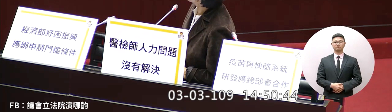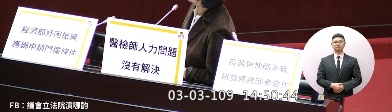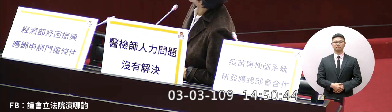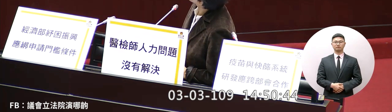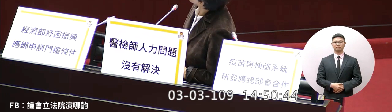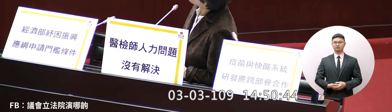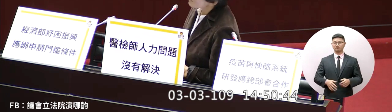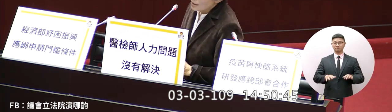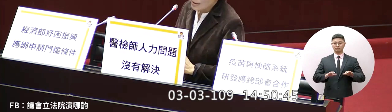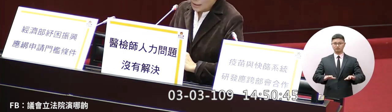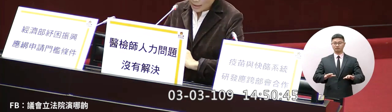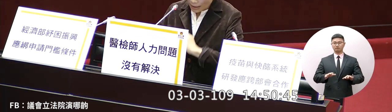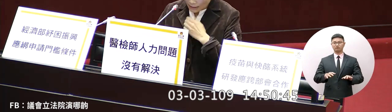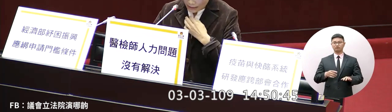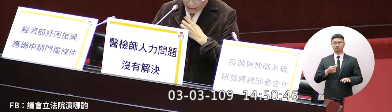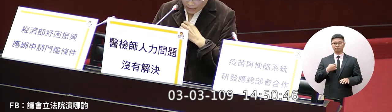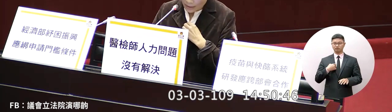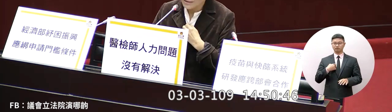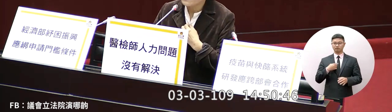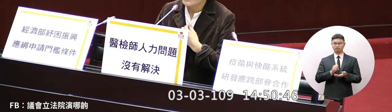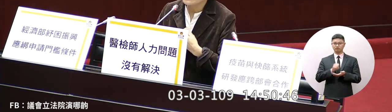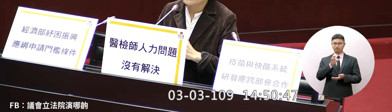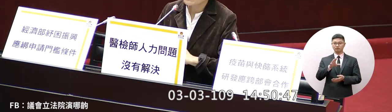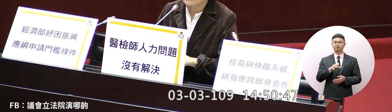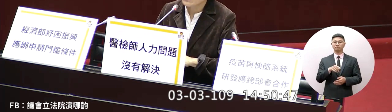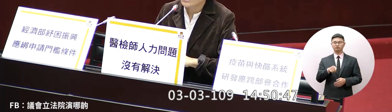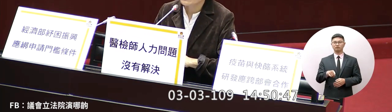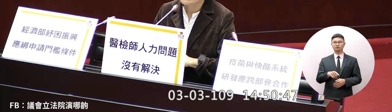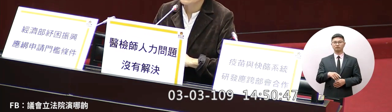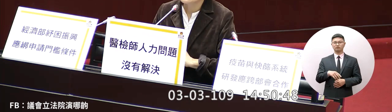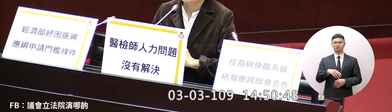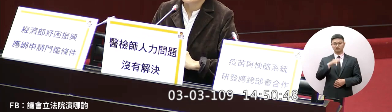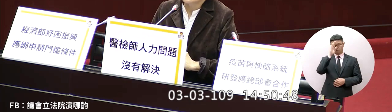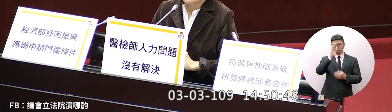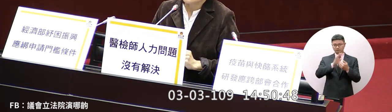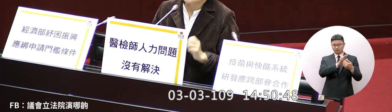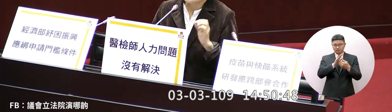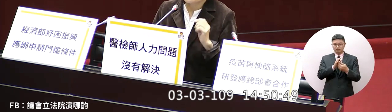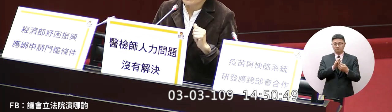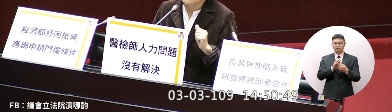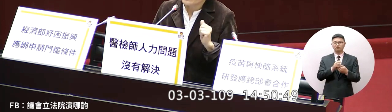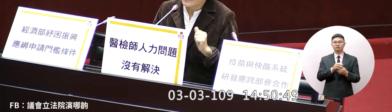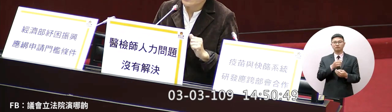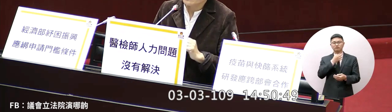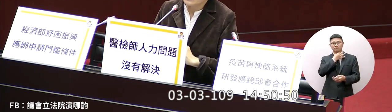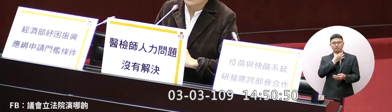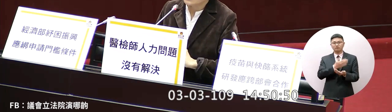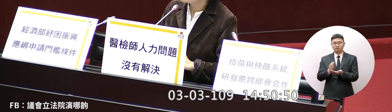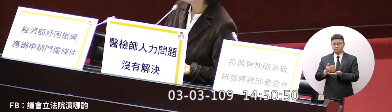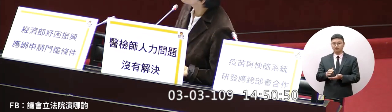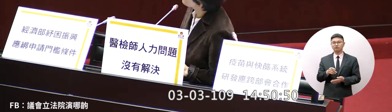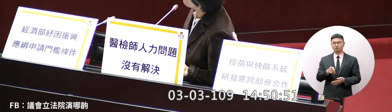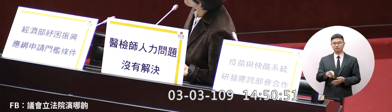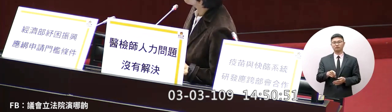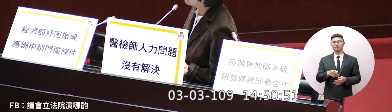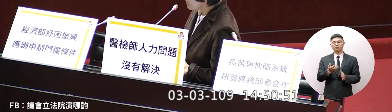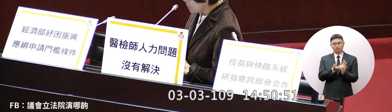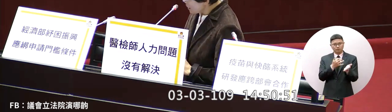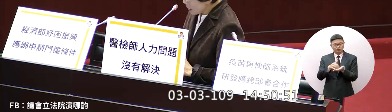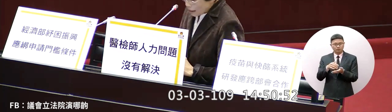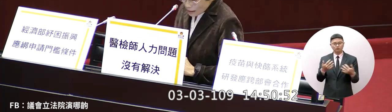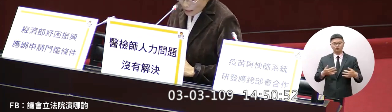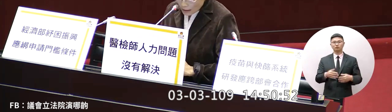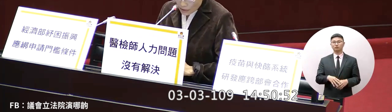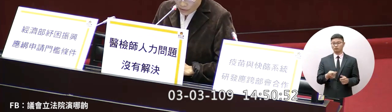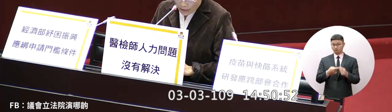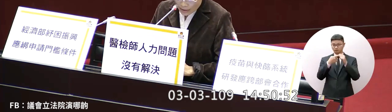今天我要讲的这个跟防疫纾困有关的预算部分的问题哈，我们先看第一